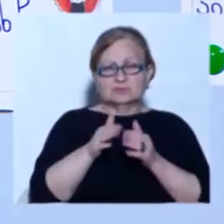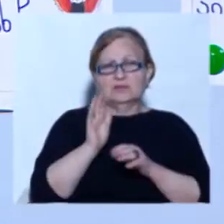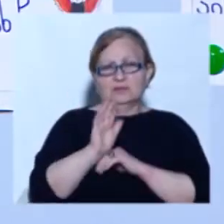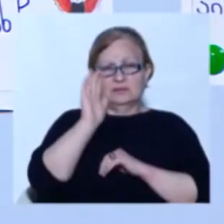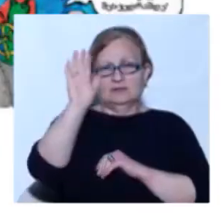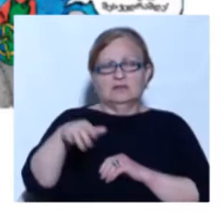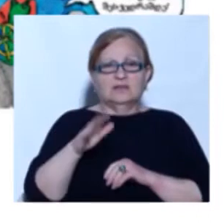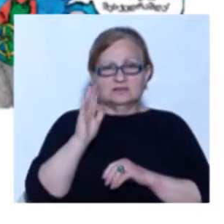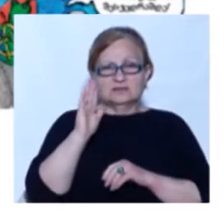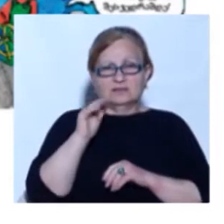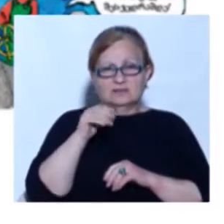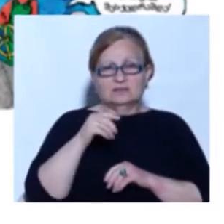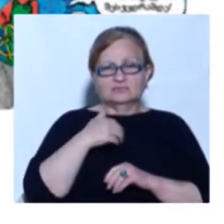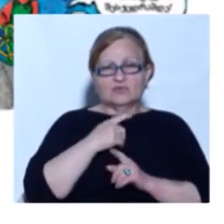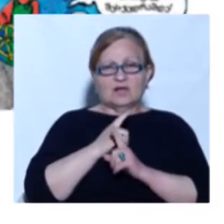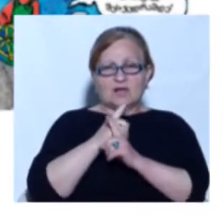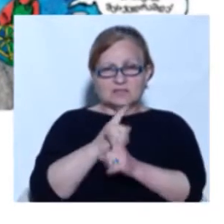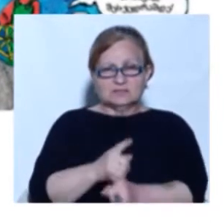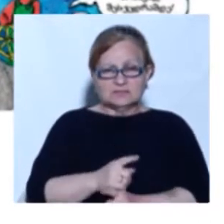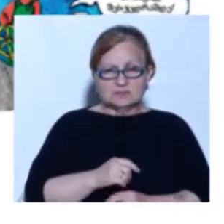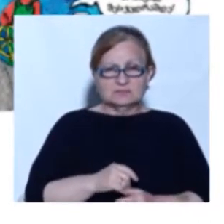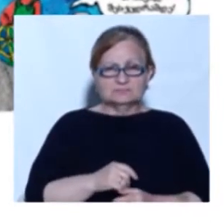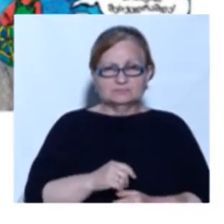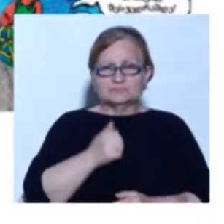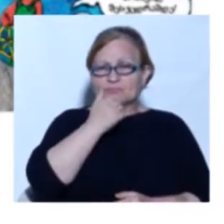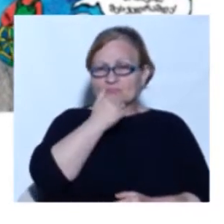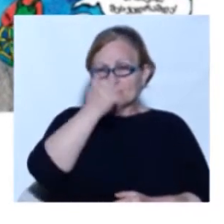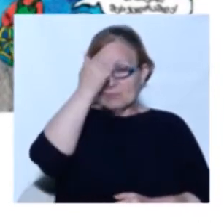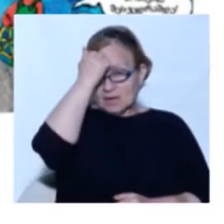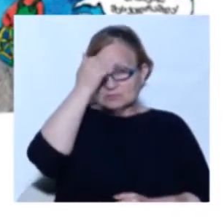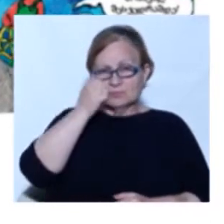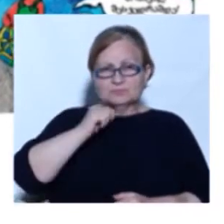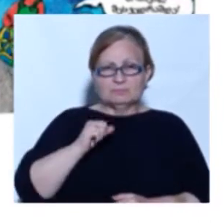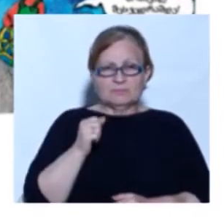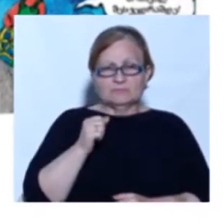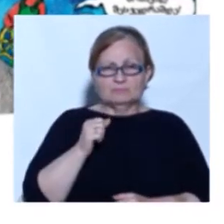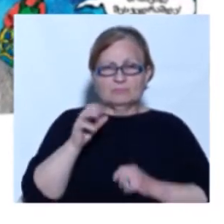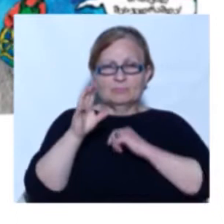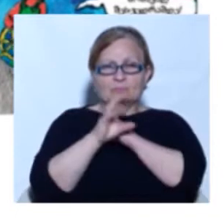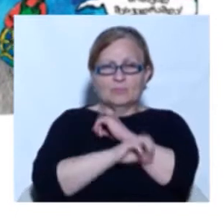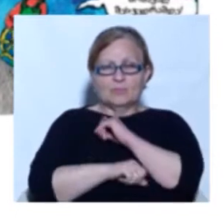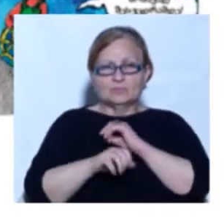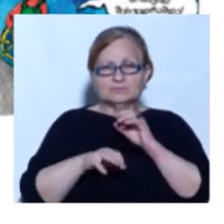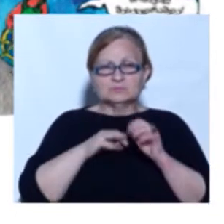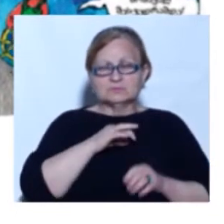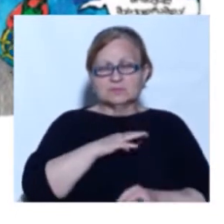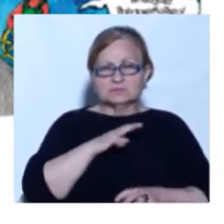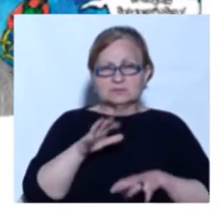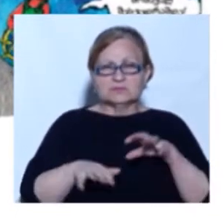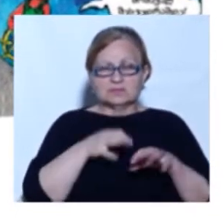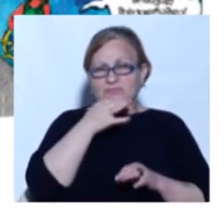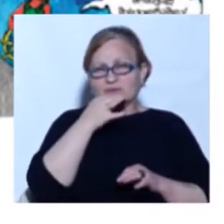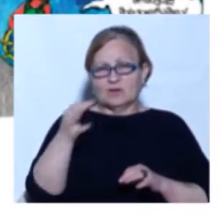დათუნიაც ემშვიდობება. ნახვამდის მეგობრებო, ჩვენ გაგაცილებთ. გმადლობთ მეგობრებო. ბოლოს თეთრი დათვი